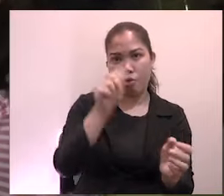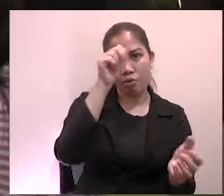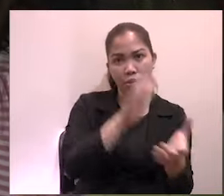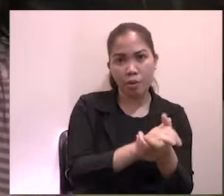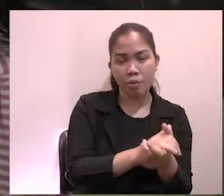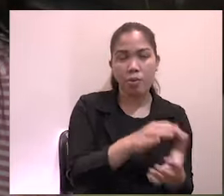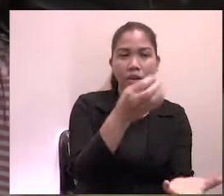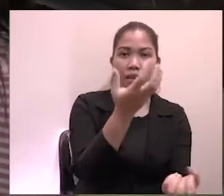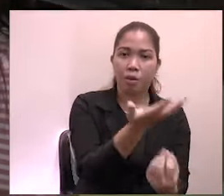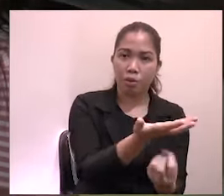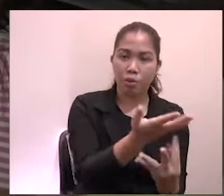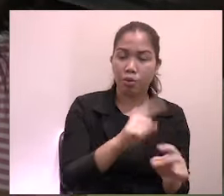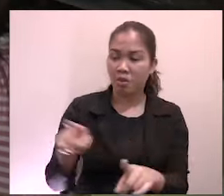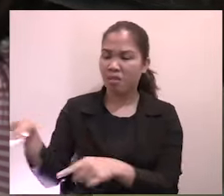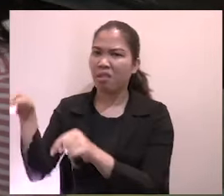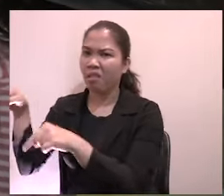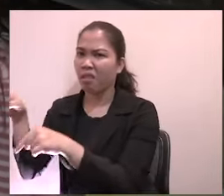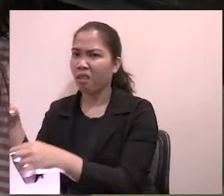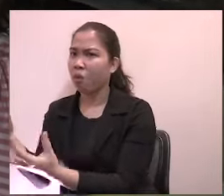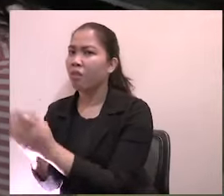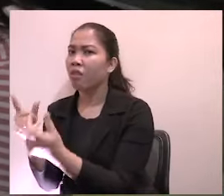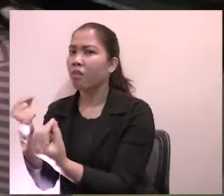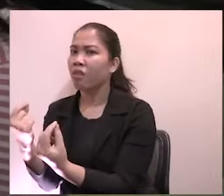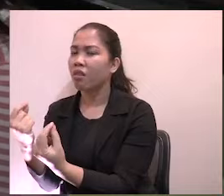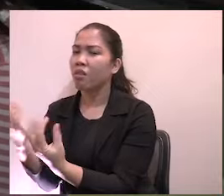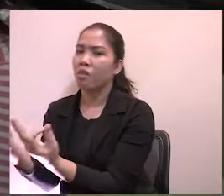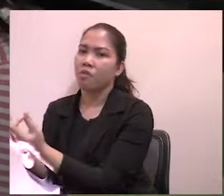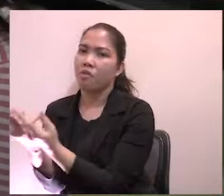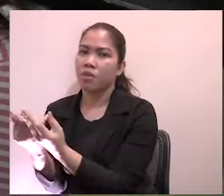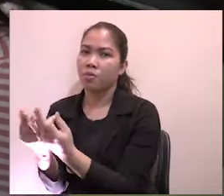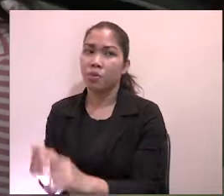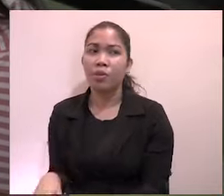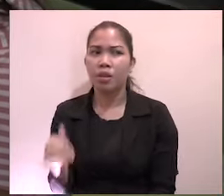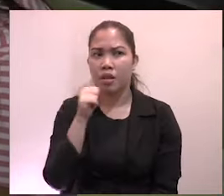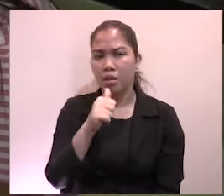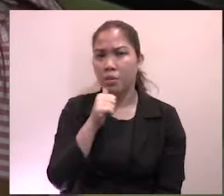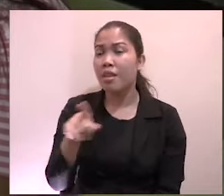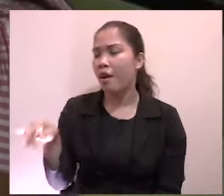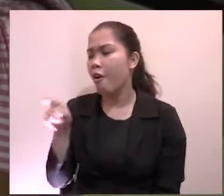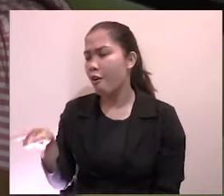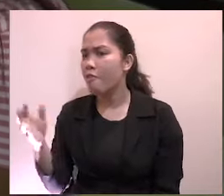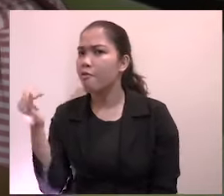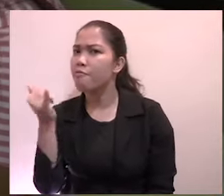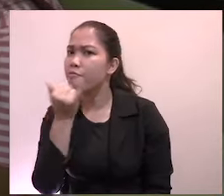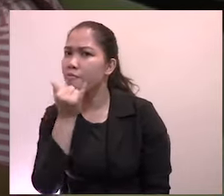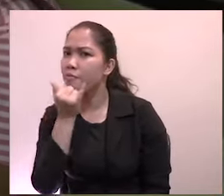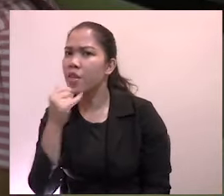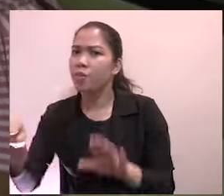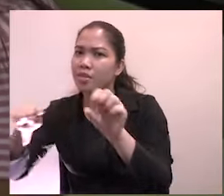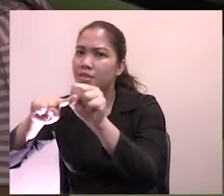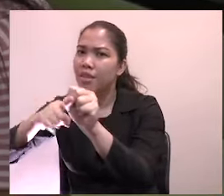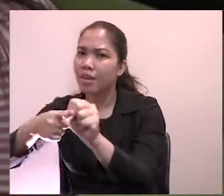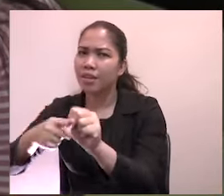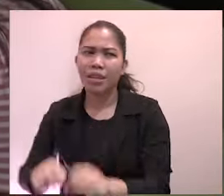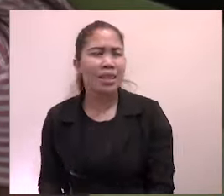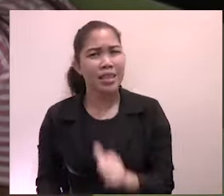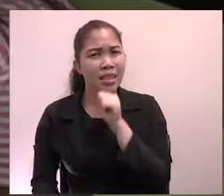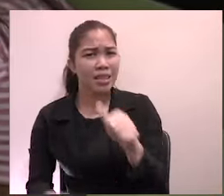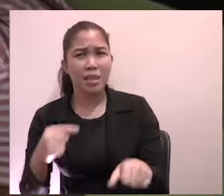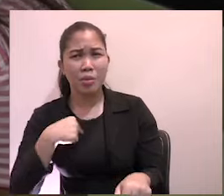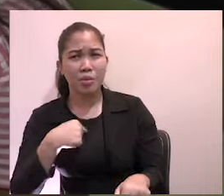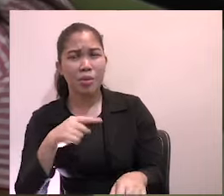sa Facebook, eh mali ka talaga doon. Ang mali lang nga niya, ng babae siya, pero may mali ka ma'am, ikaw nag-umpisa. Hindi po ako nag-umpisa,